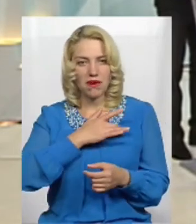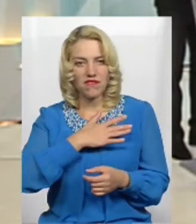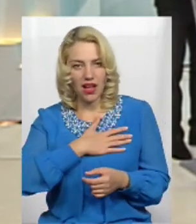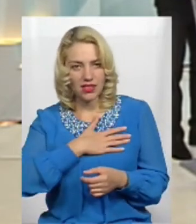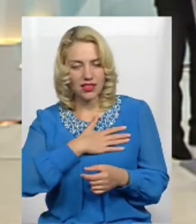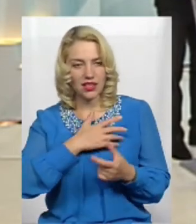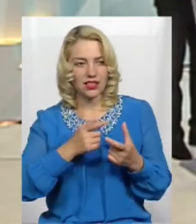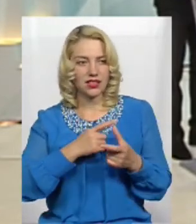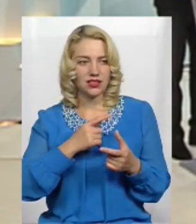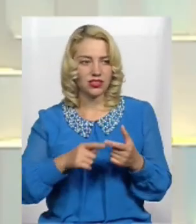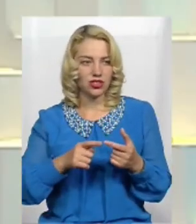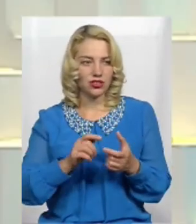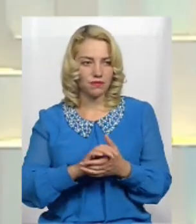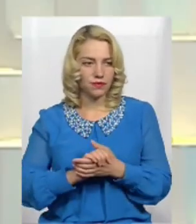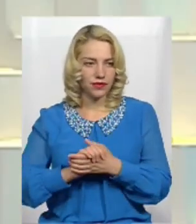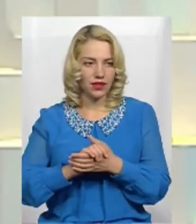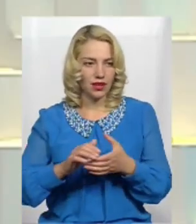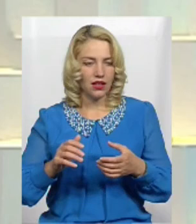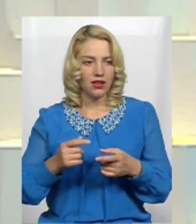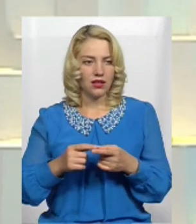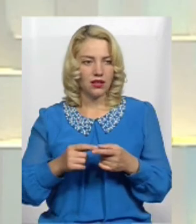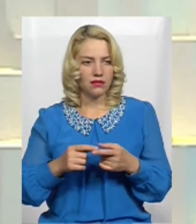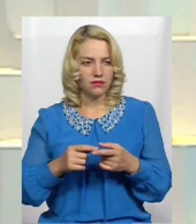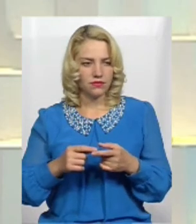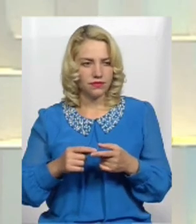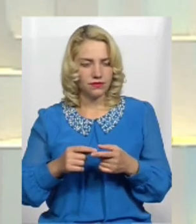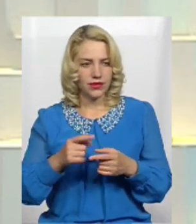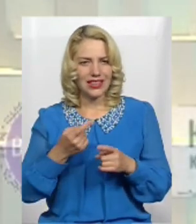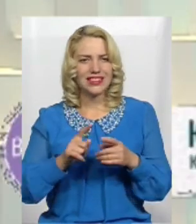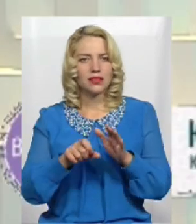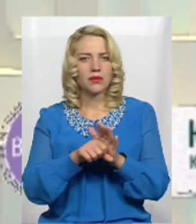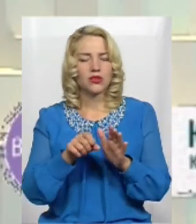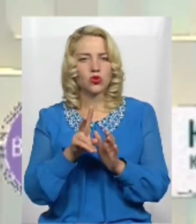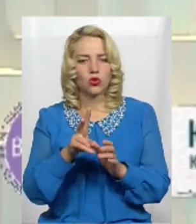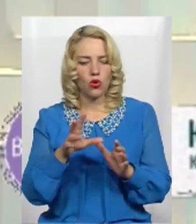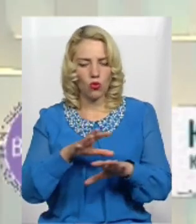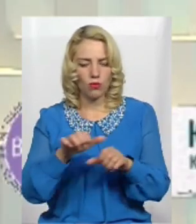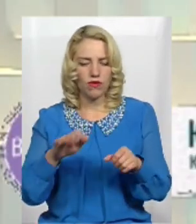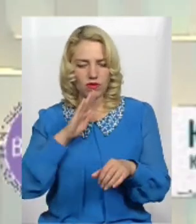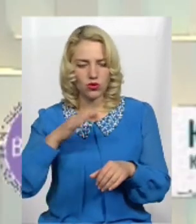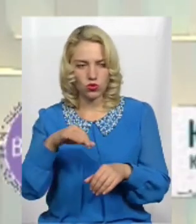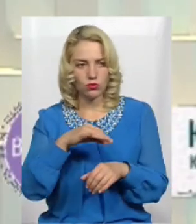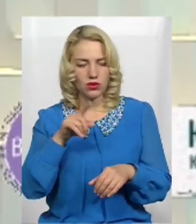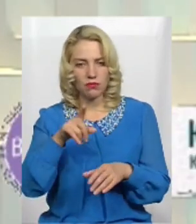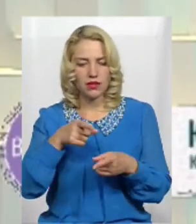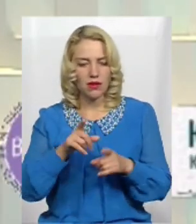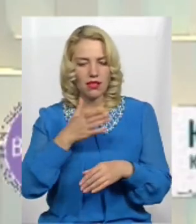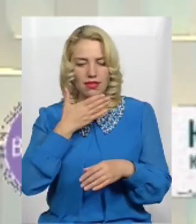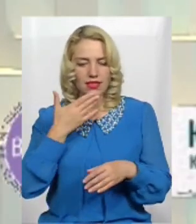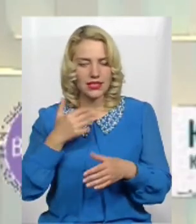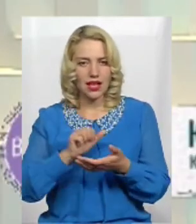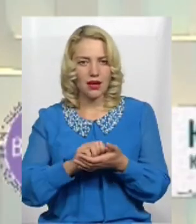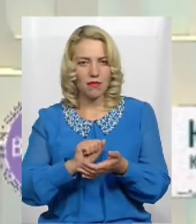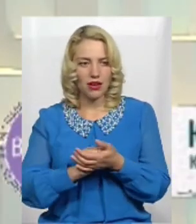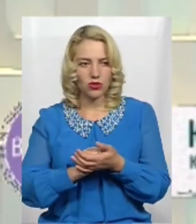приватних, чи тих латифундистів, які зараз окупували нашу область, вони насправді не займаються тваринництвом,